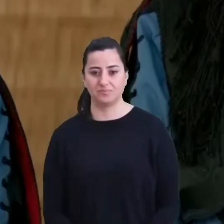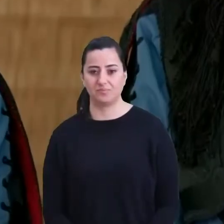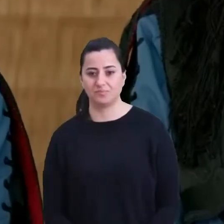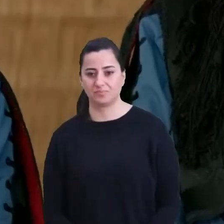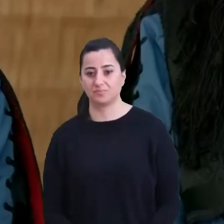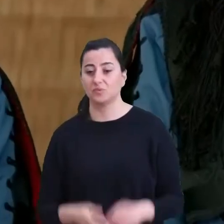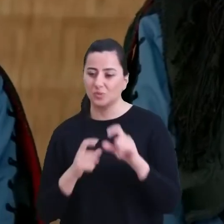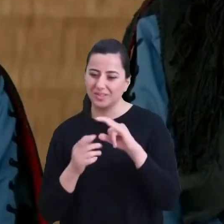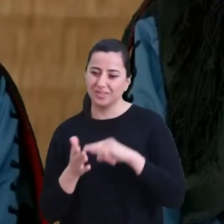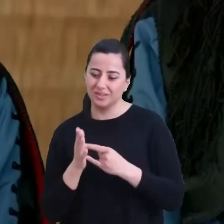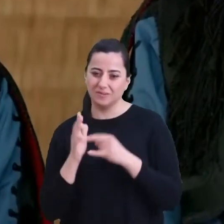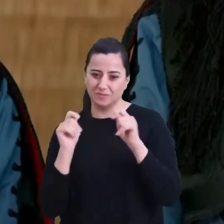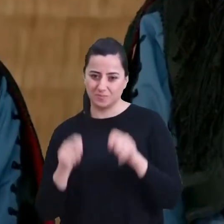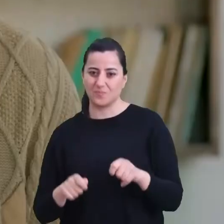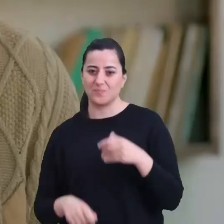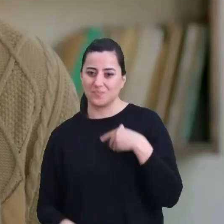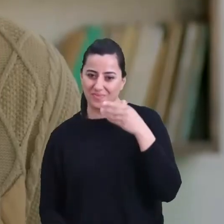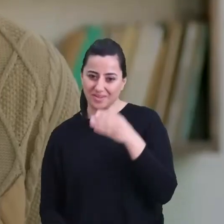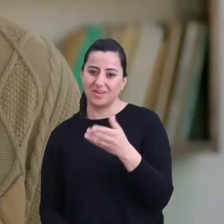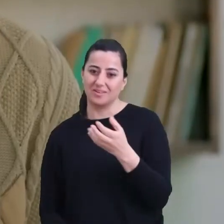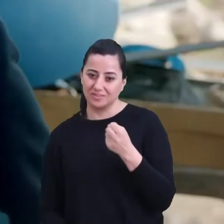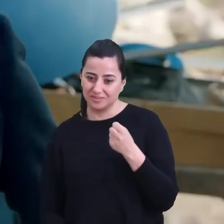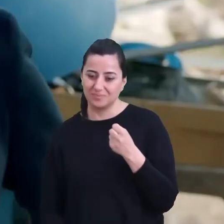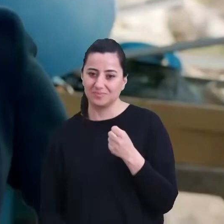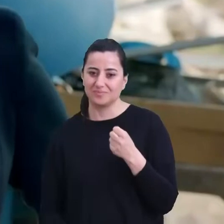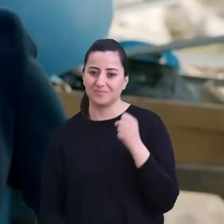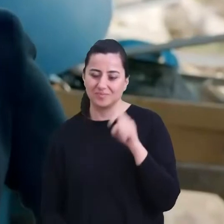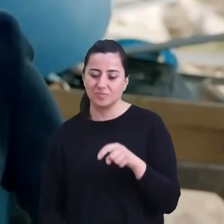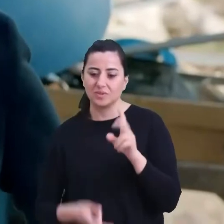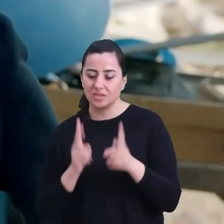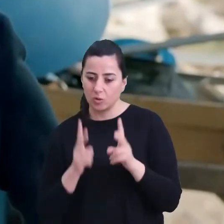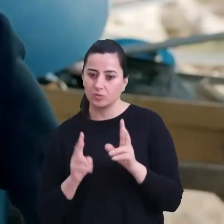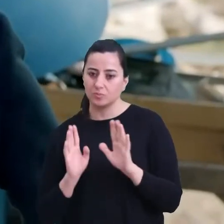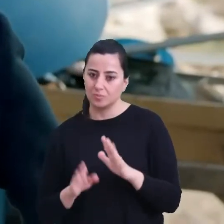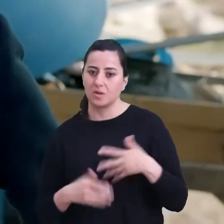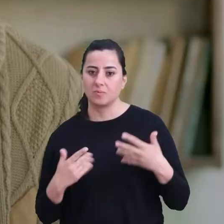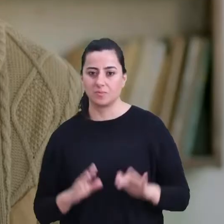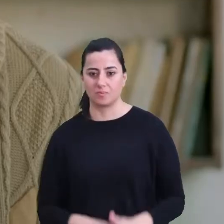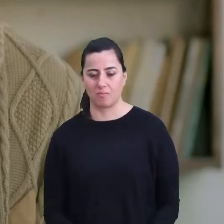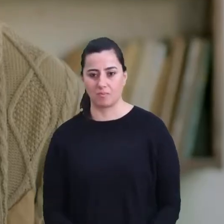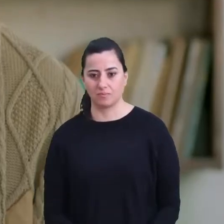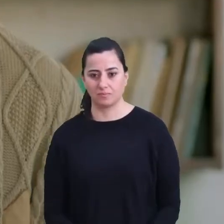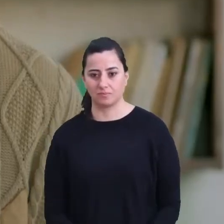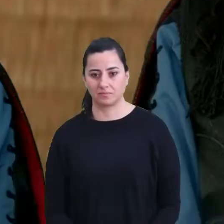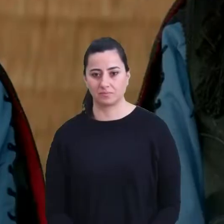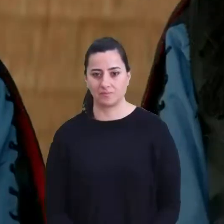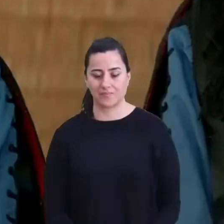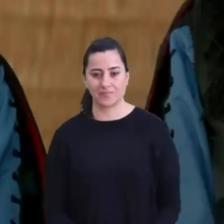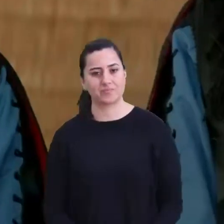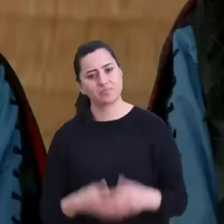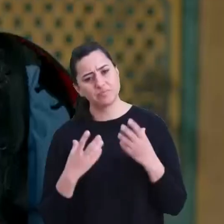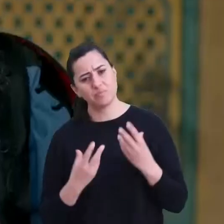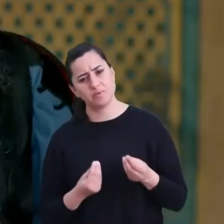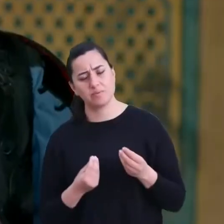Süleyman, idare edin be oğlum. Ben seni peruk alacağım. Bu şimdi sadece provalık. Ha, tamam